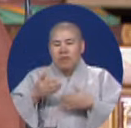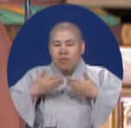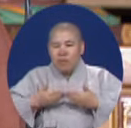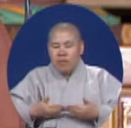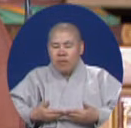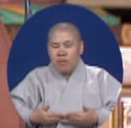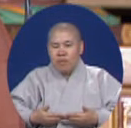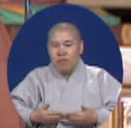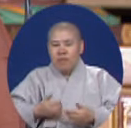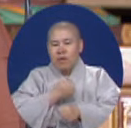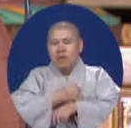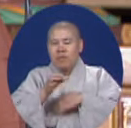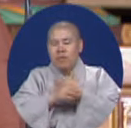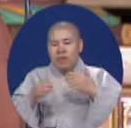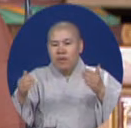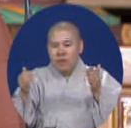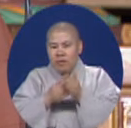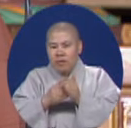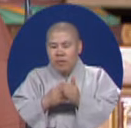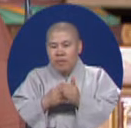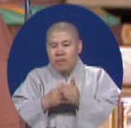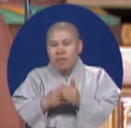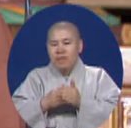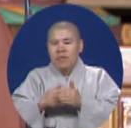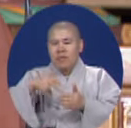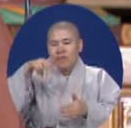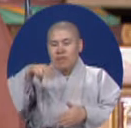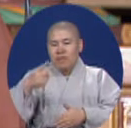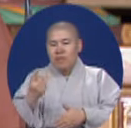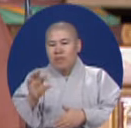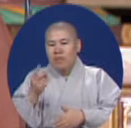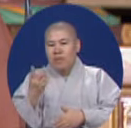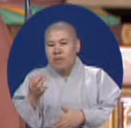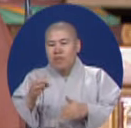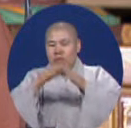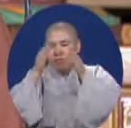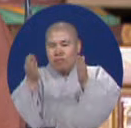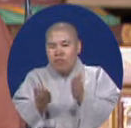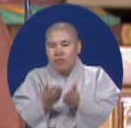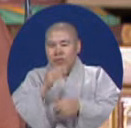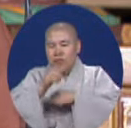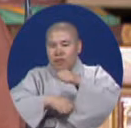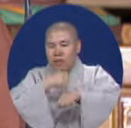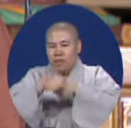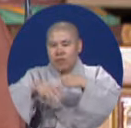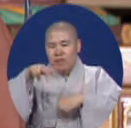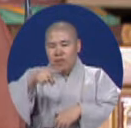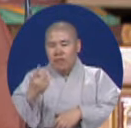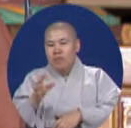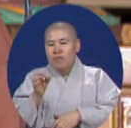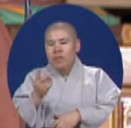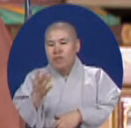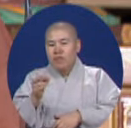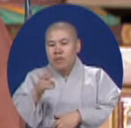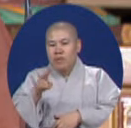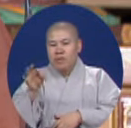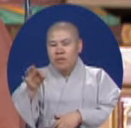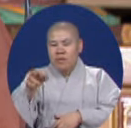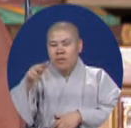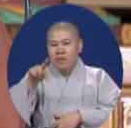거예요. 그러면 조용이 돼요. 다 보고 자제해요. 그래서 조용상적 즉 여여라. 이게 무심이에요.